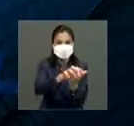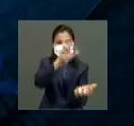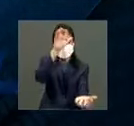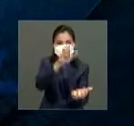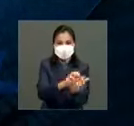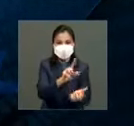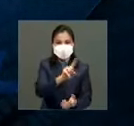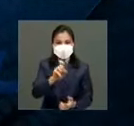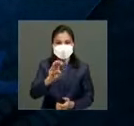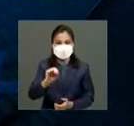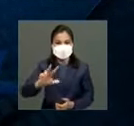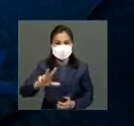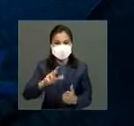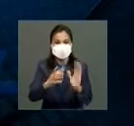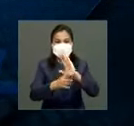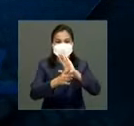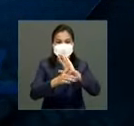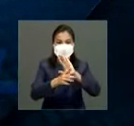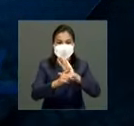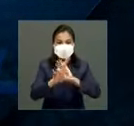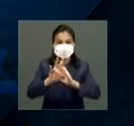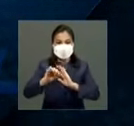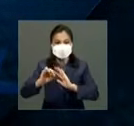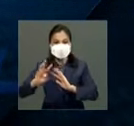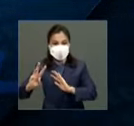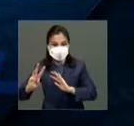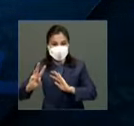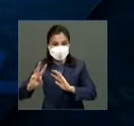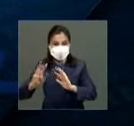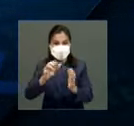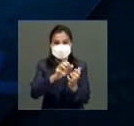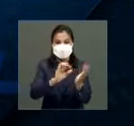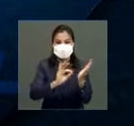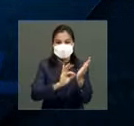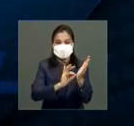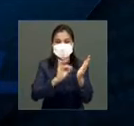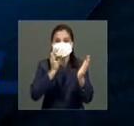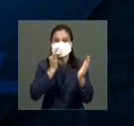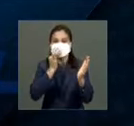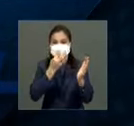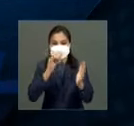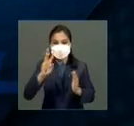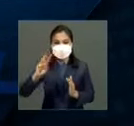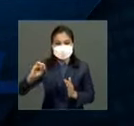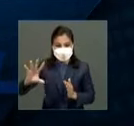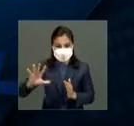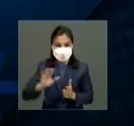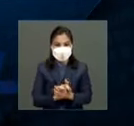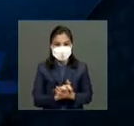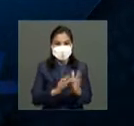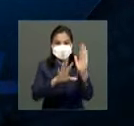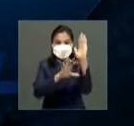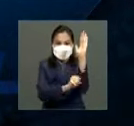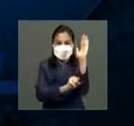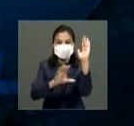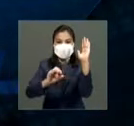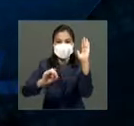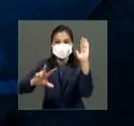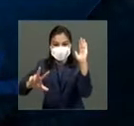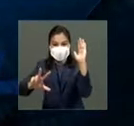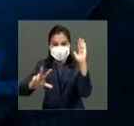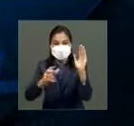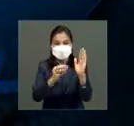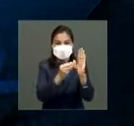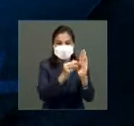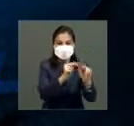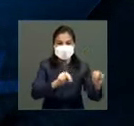ที่143ชลบุรี76นะครับแล้วก็สมุทรสาคร65สุราษฎร์ธานี53นครปฐ